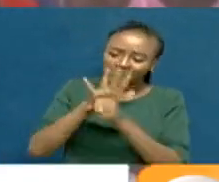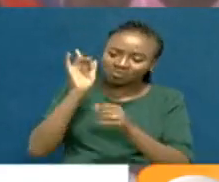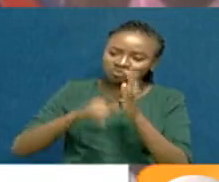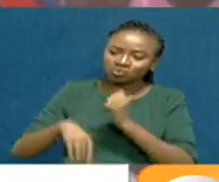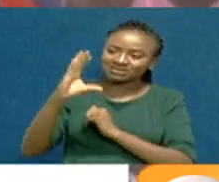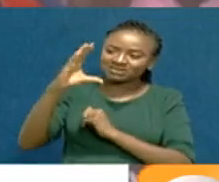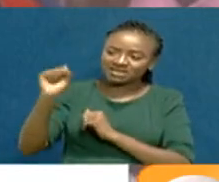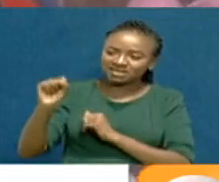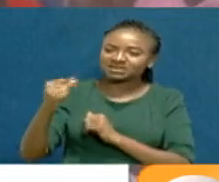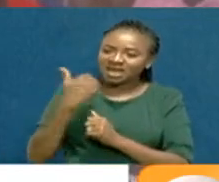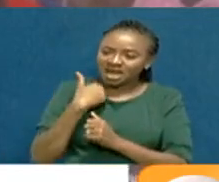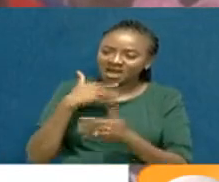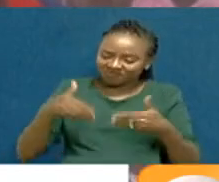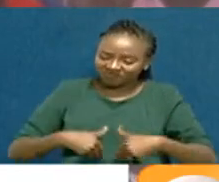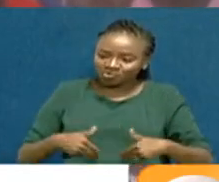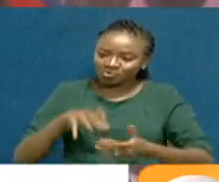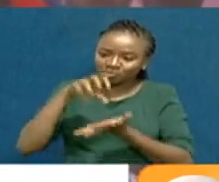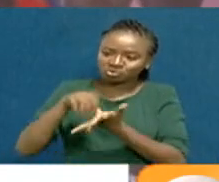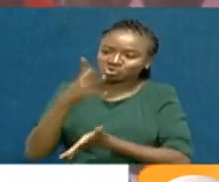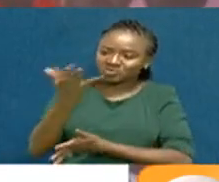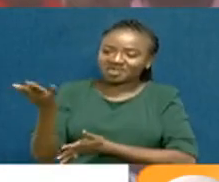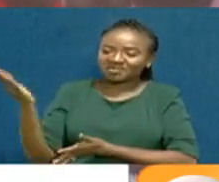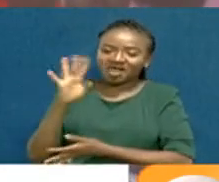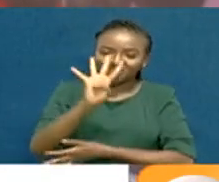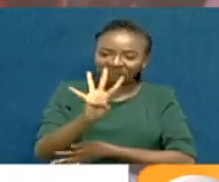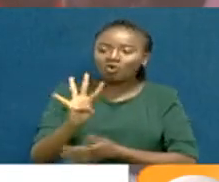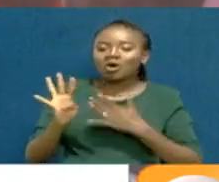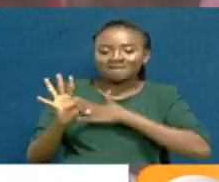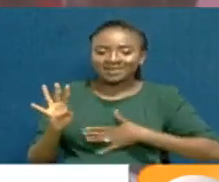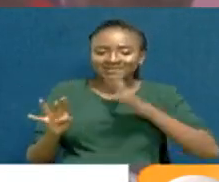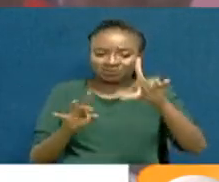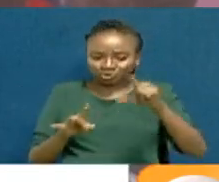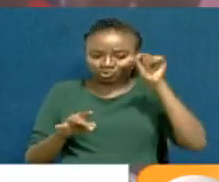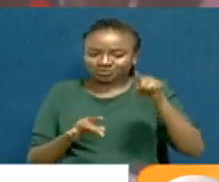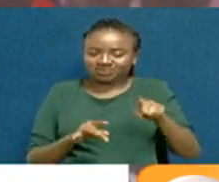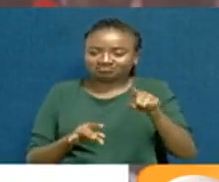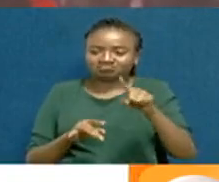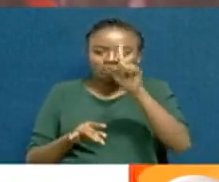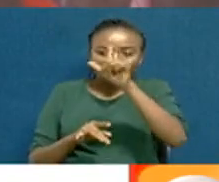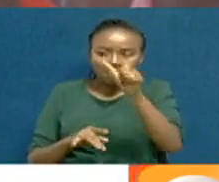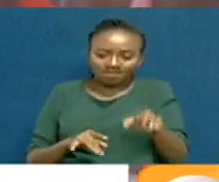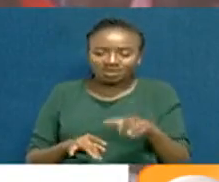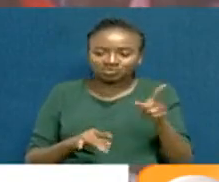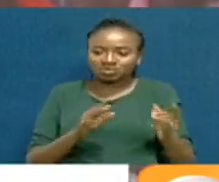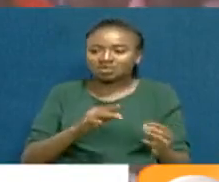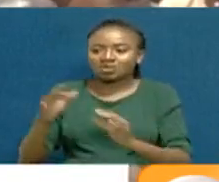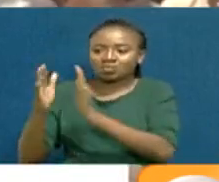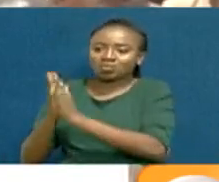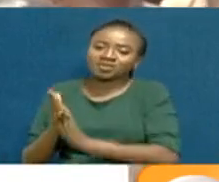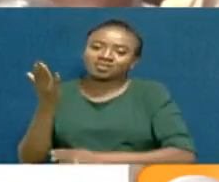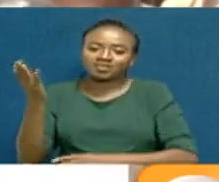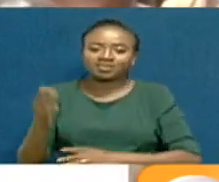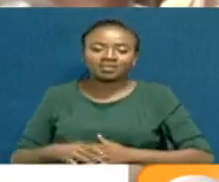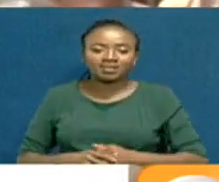yako, tunaomba uchukue kijana moja kutoka hapa Trans Nzoia aingie direct kwa cabinet yako akae huko na Oparanya.